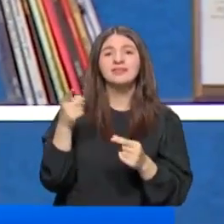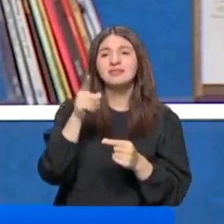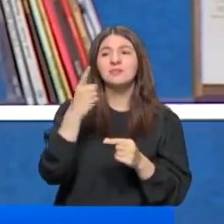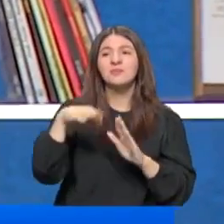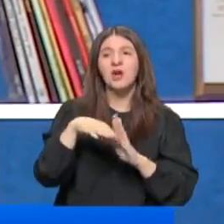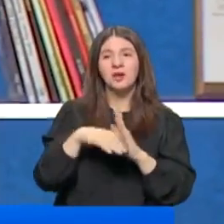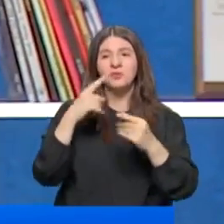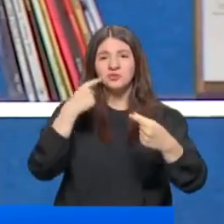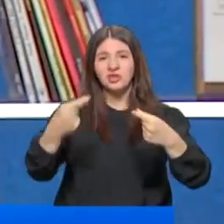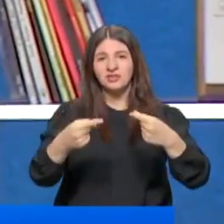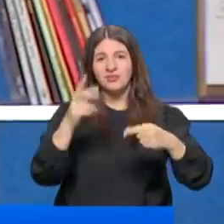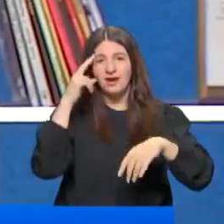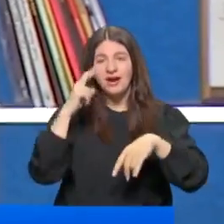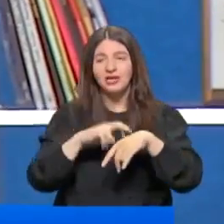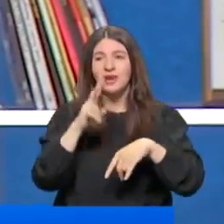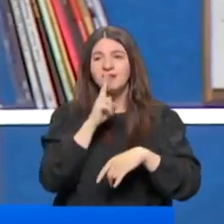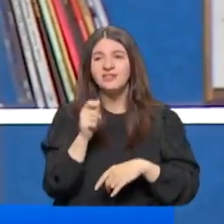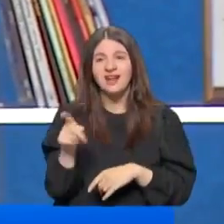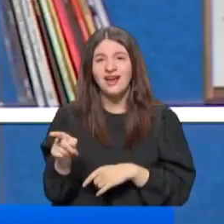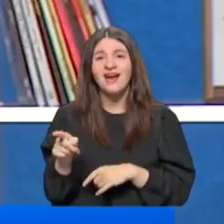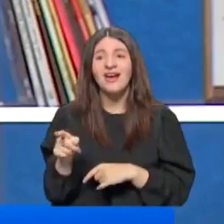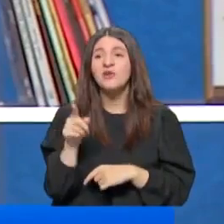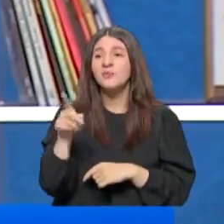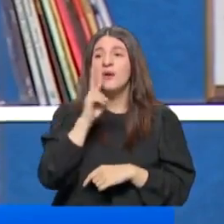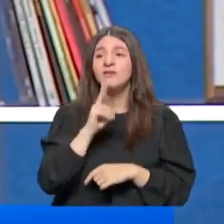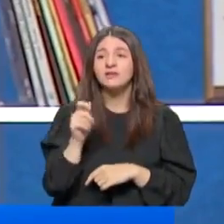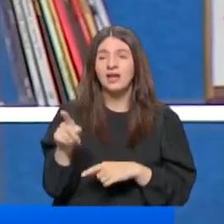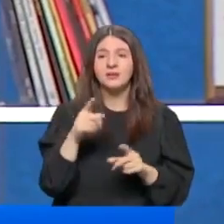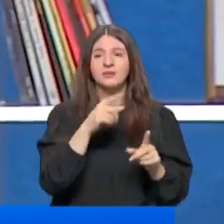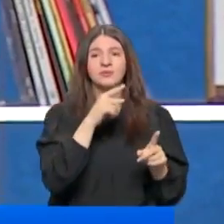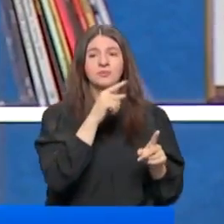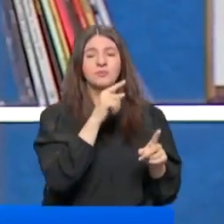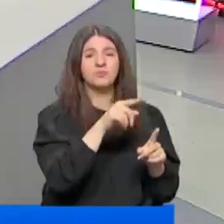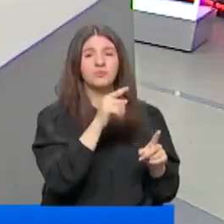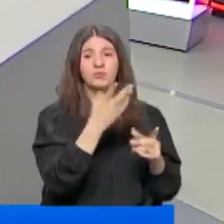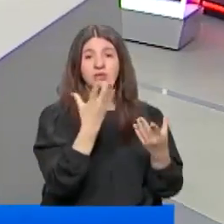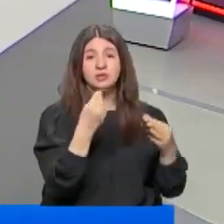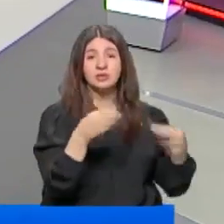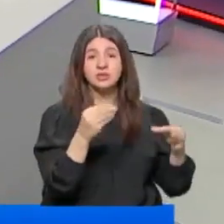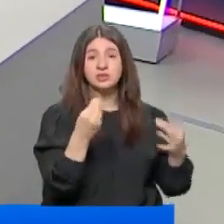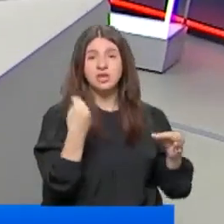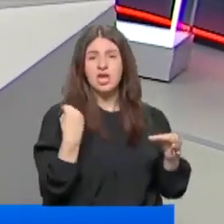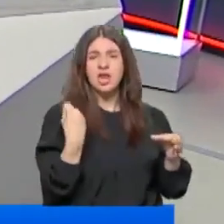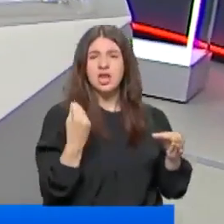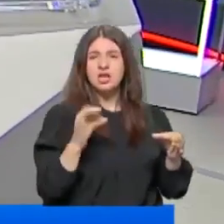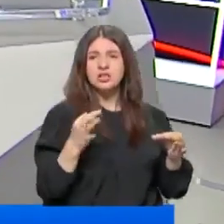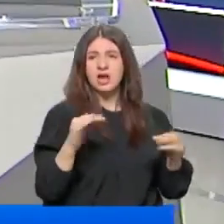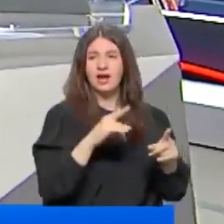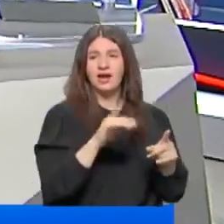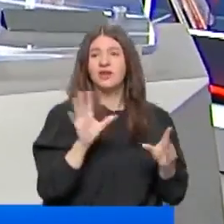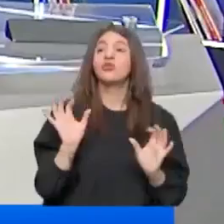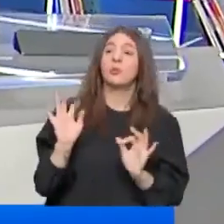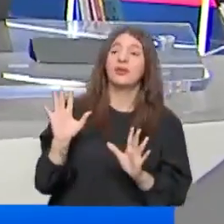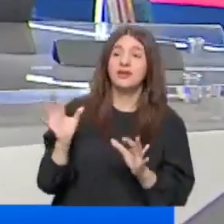bir programda gösterme hatırlıyor musun Evet o 200 lirayı bu 200 lira tecavüze gidecek zamanda bu gıcır gıcır Ha Ha evet tamam